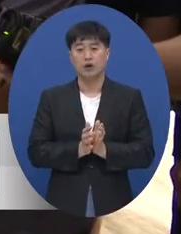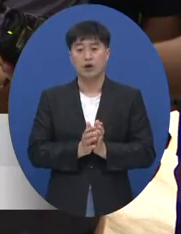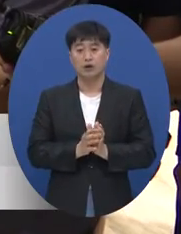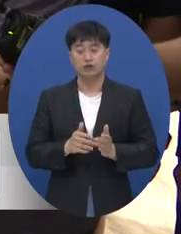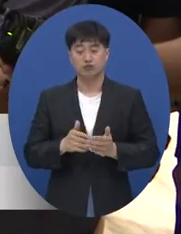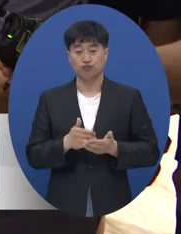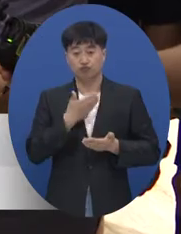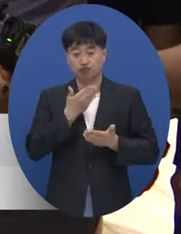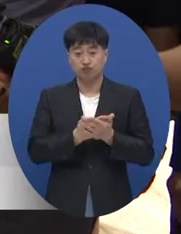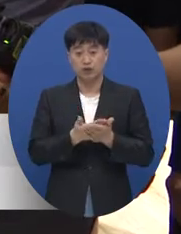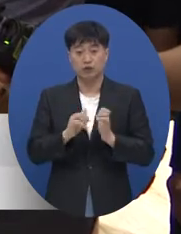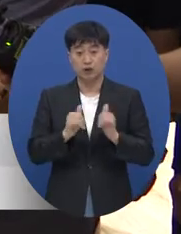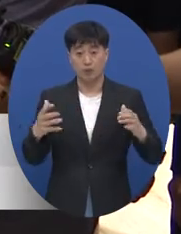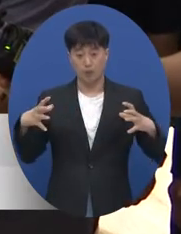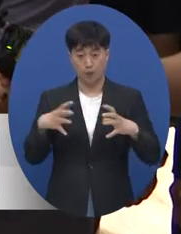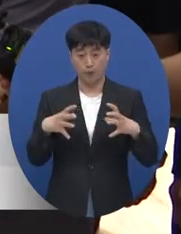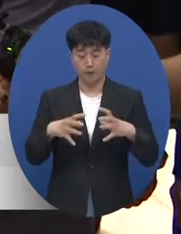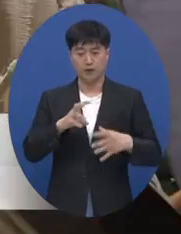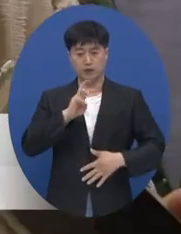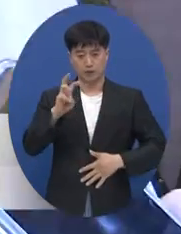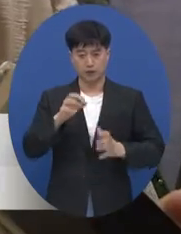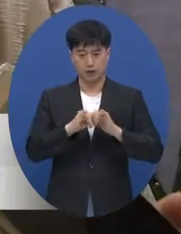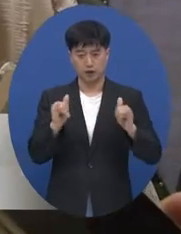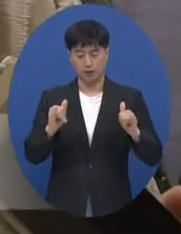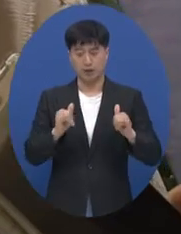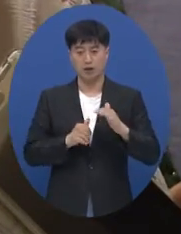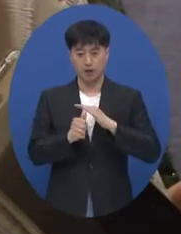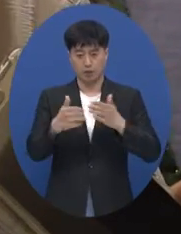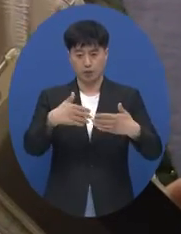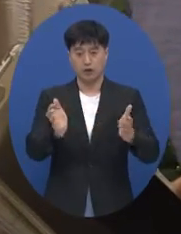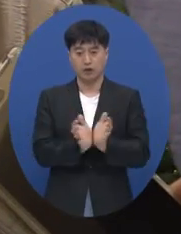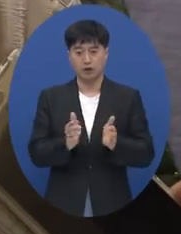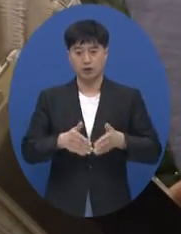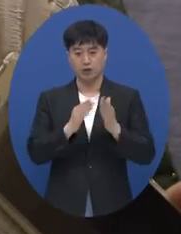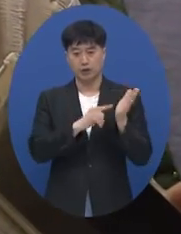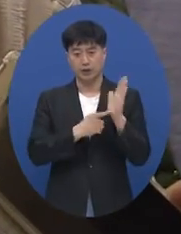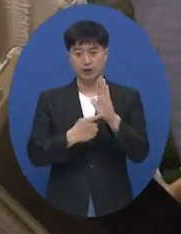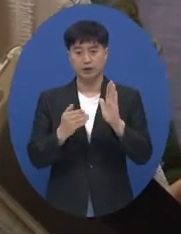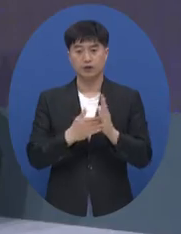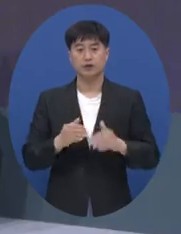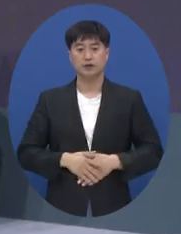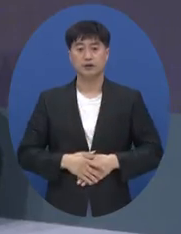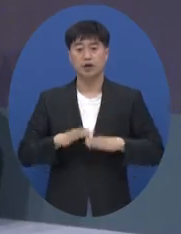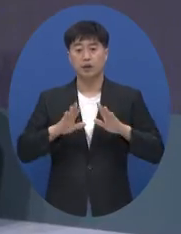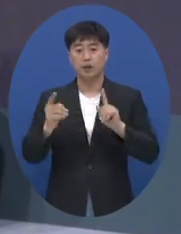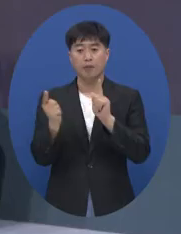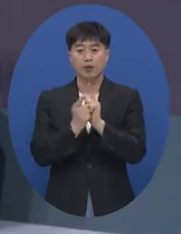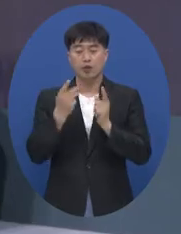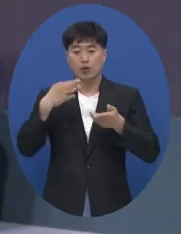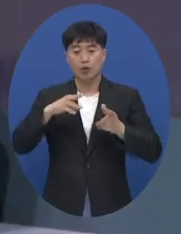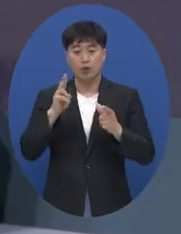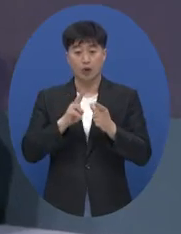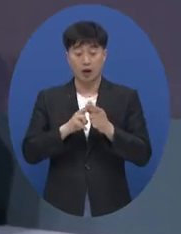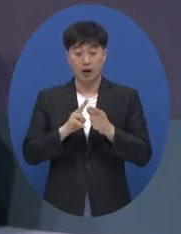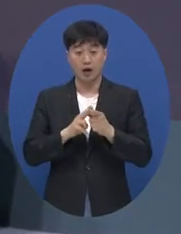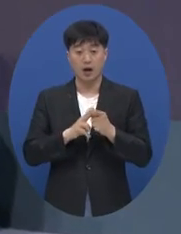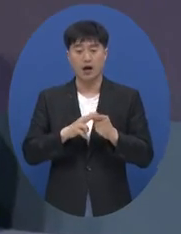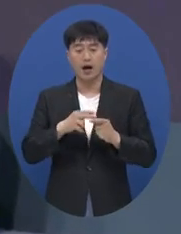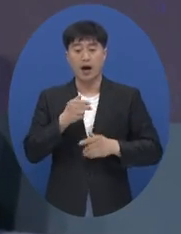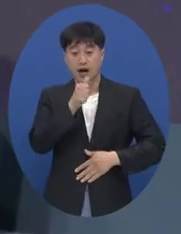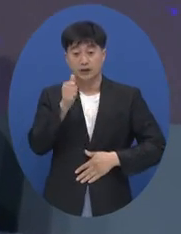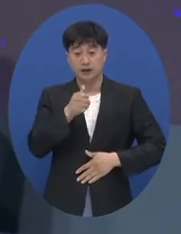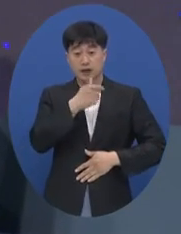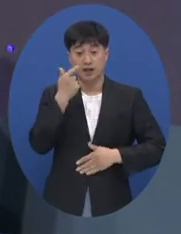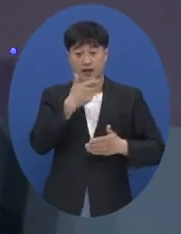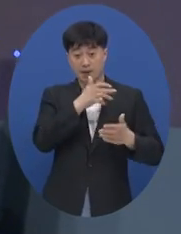비중 있는 인사들이 대거 포함된 30여명의 대표단을 구성했다 고 밝혔습니다 이번 만남은 경기도와 태평 와 교류